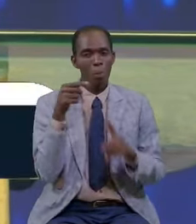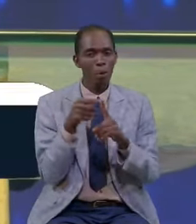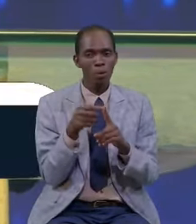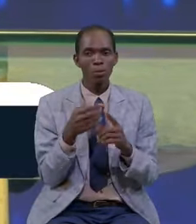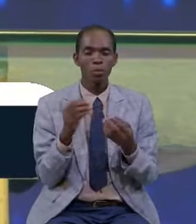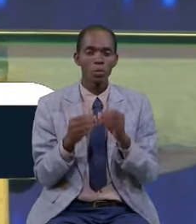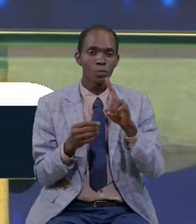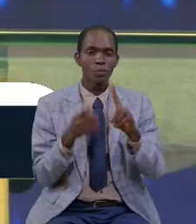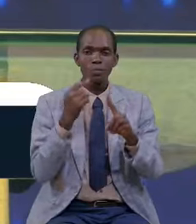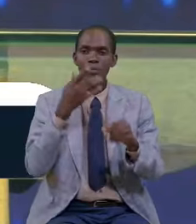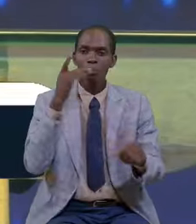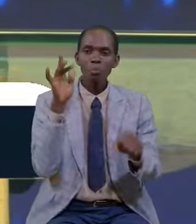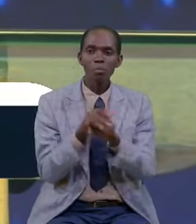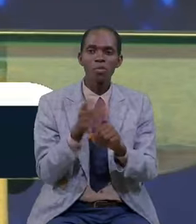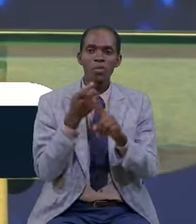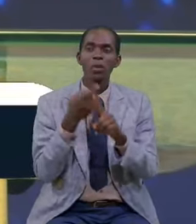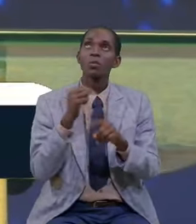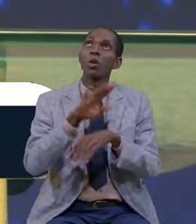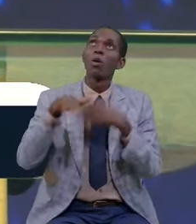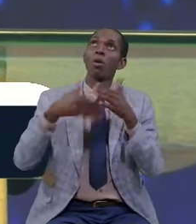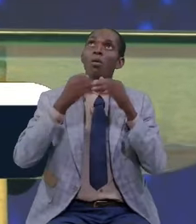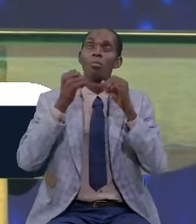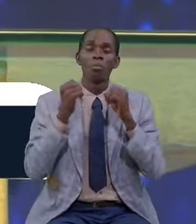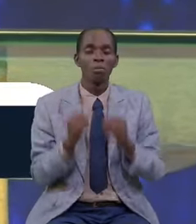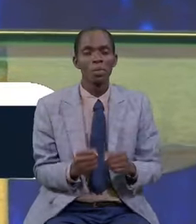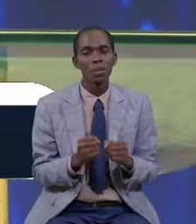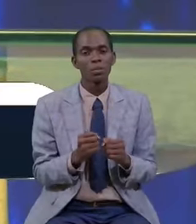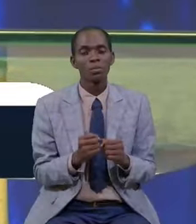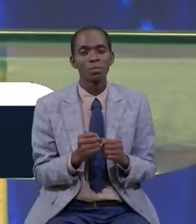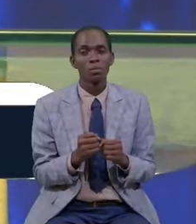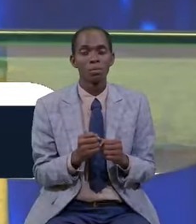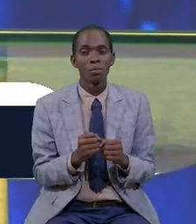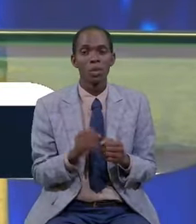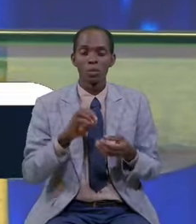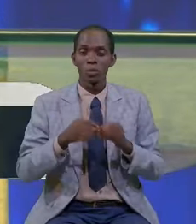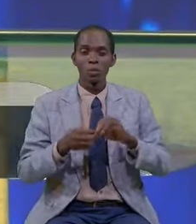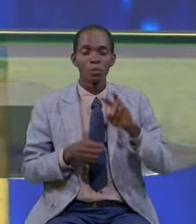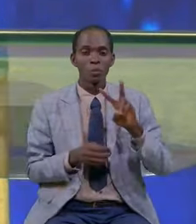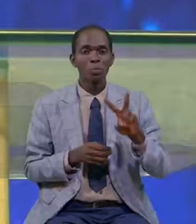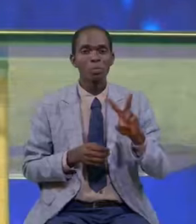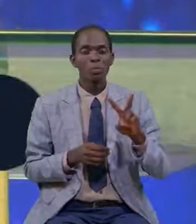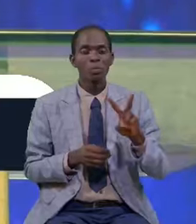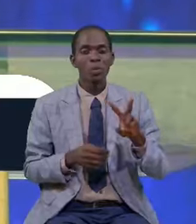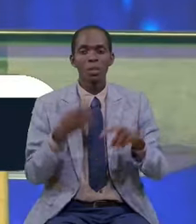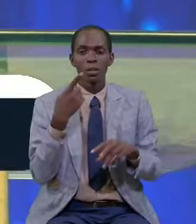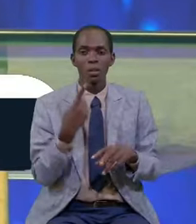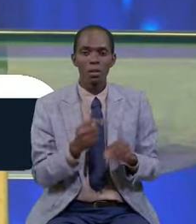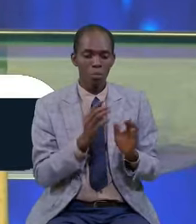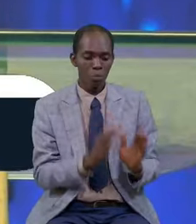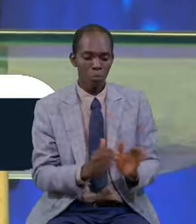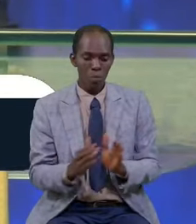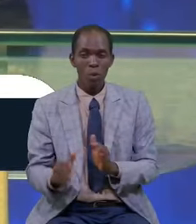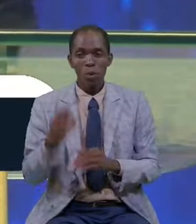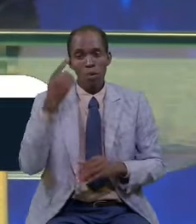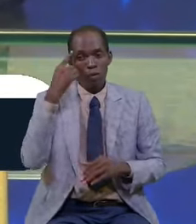La promesse venant du Tout-Puissant. La promesse de la part du Tout-Puissant. 2. La préparation